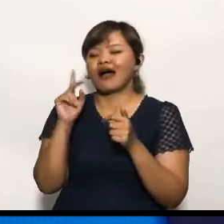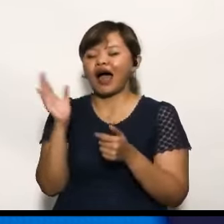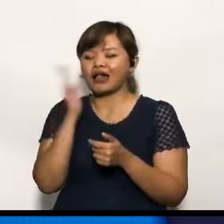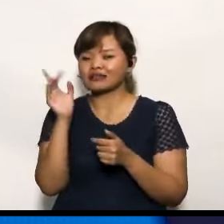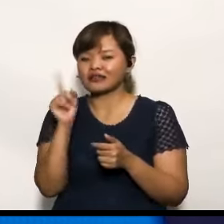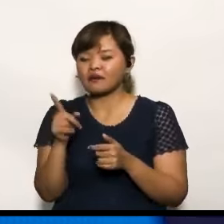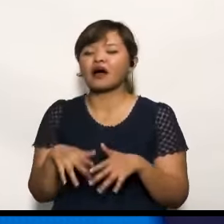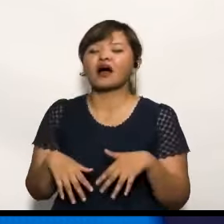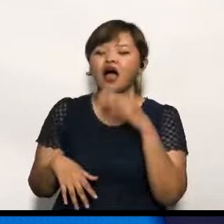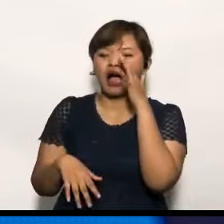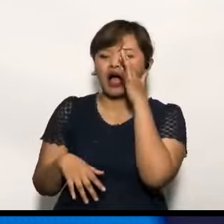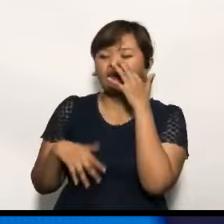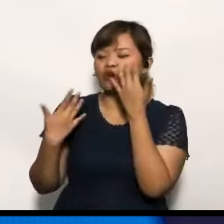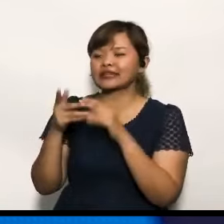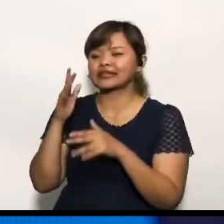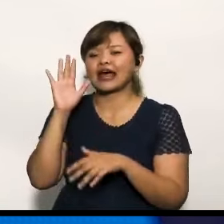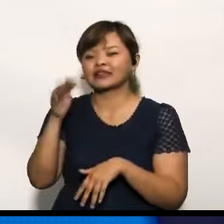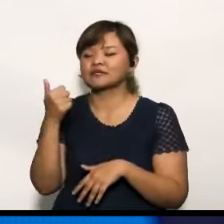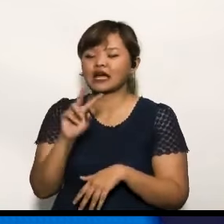Satu hari jangan-jangan bisa kebalik.